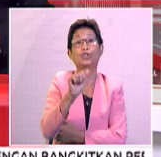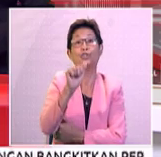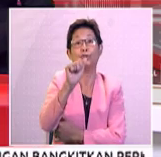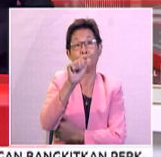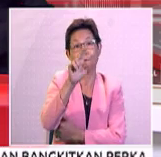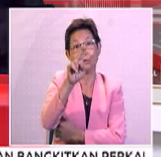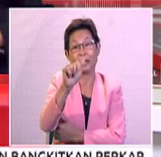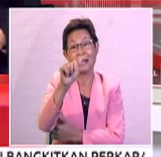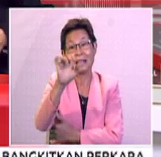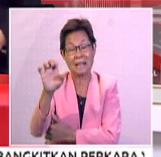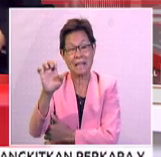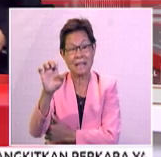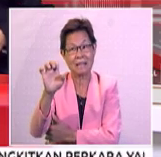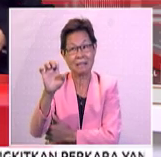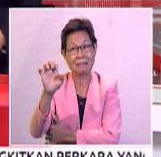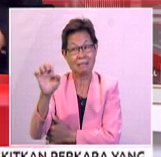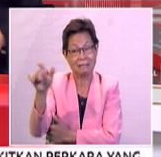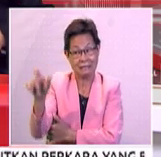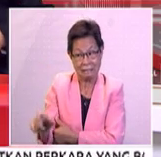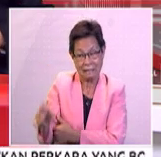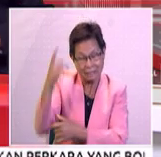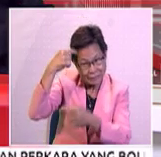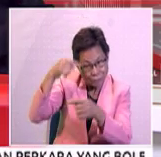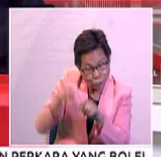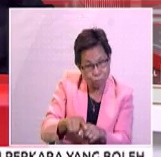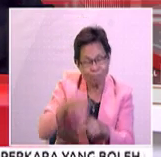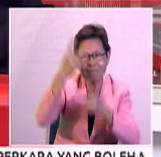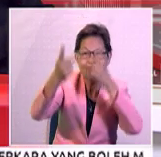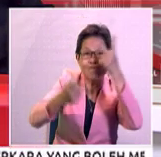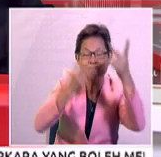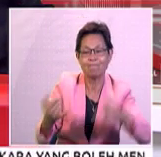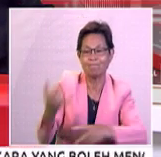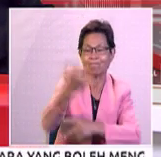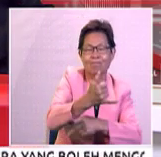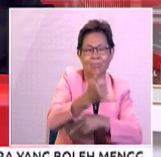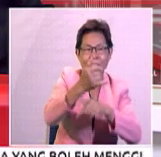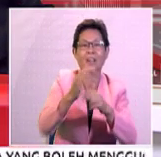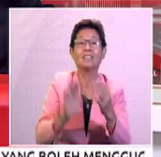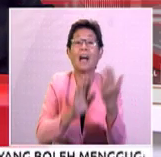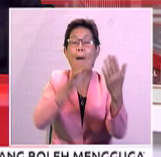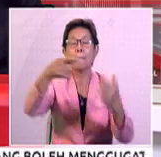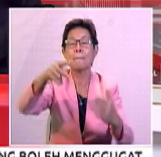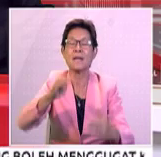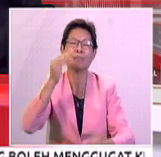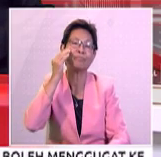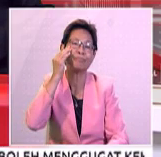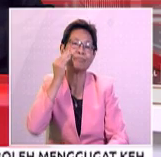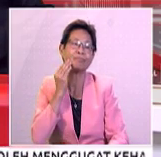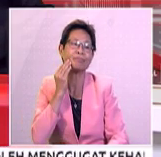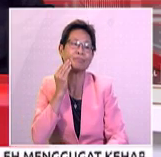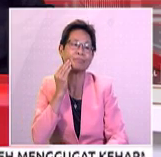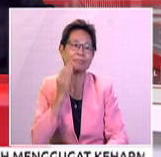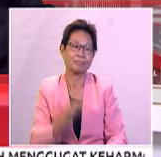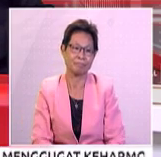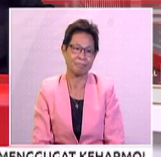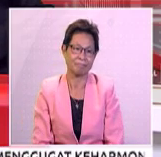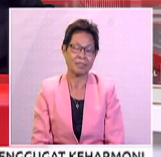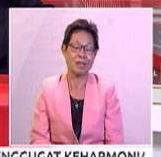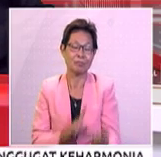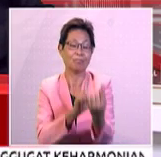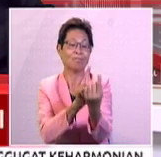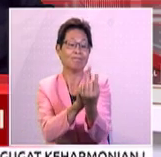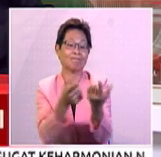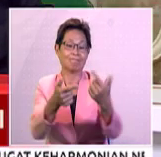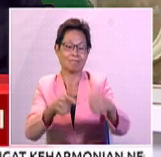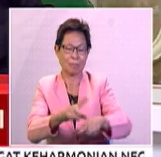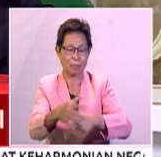Sheikh Mohammed Zayed Al Nahyan berkenan membuat kunjungan hormat terhadap Perdana Menteri Tun Dr. Mahathir Mohamad. Pertemuan